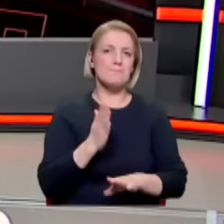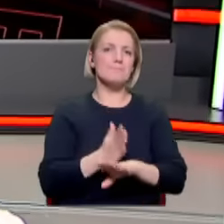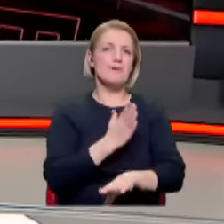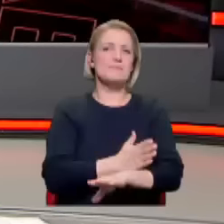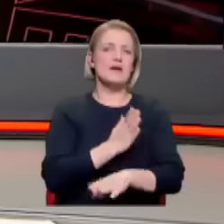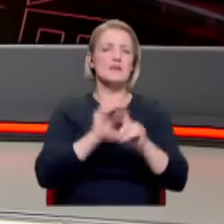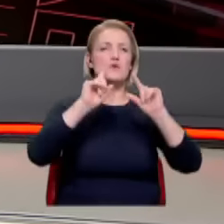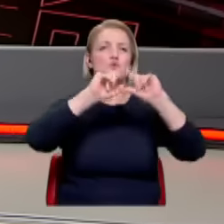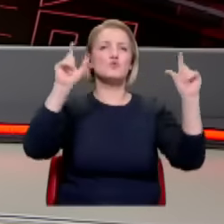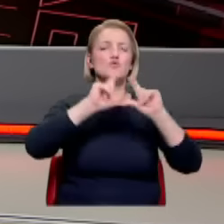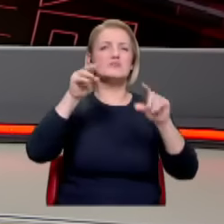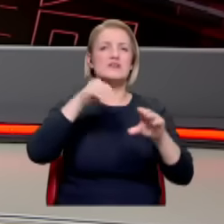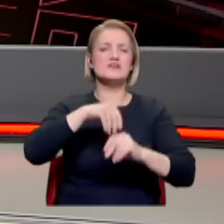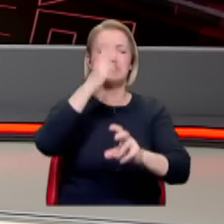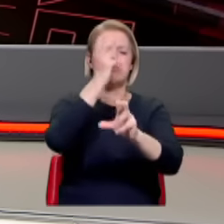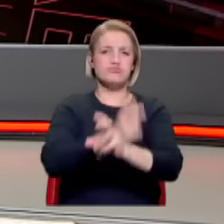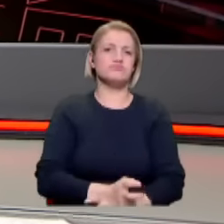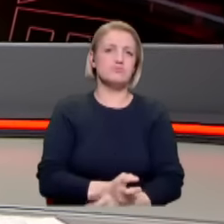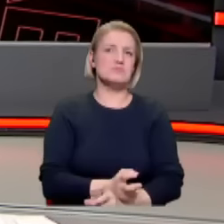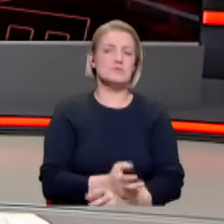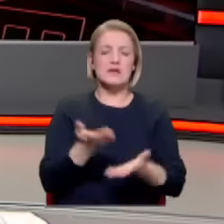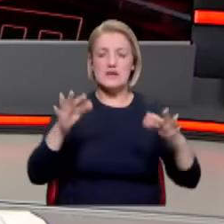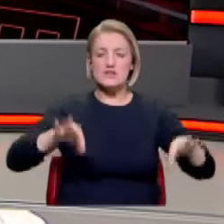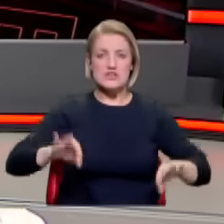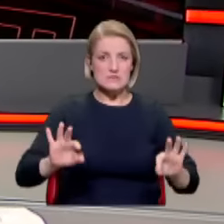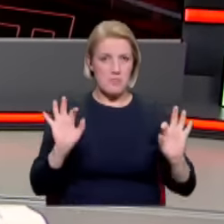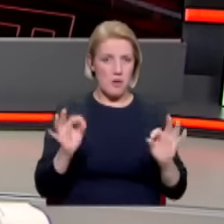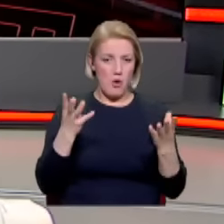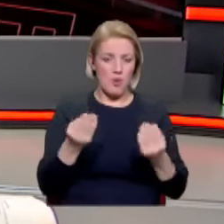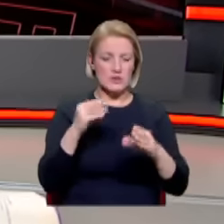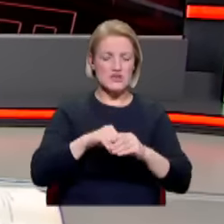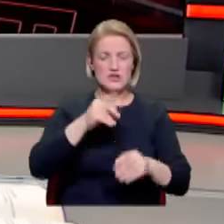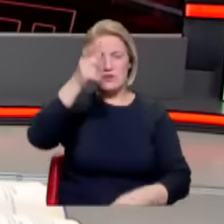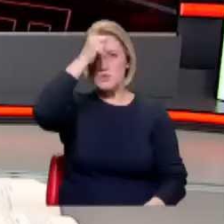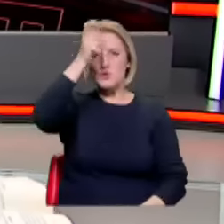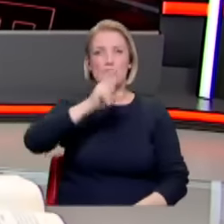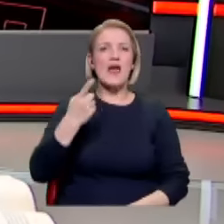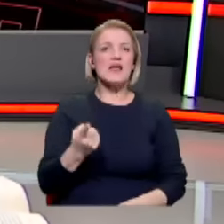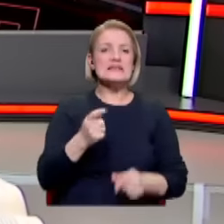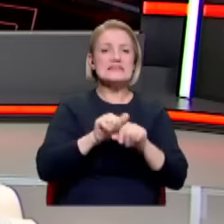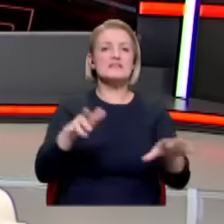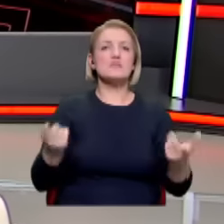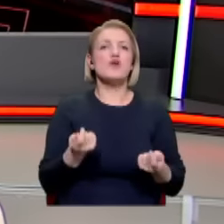memleketteki kurumların içini boşalttılar. Şimdi böyle olduğu için de ülkede mekanizma çalışmıyor.